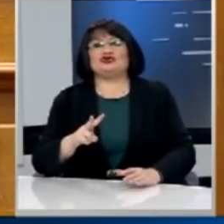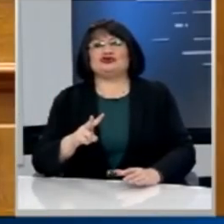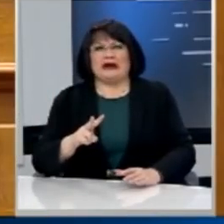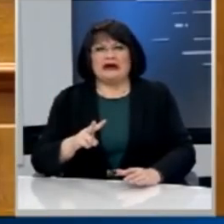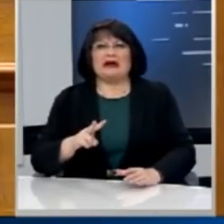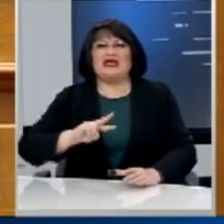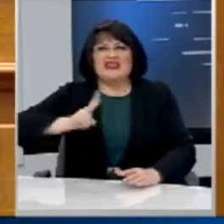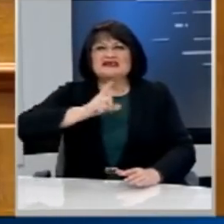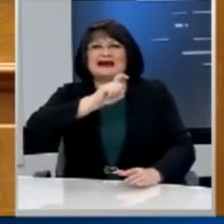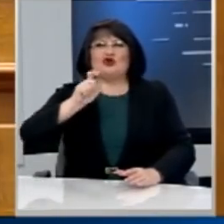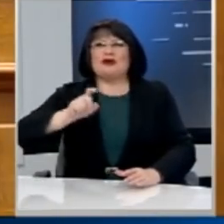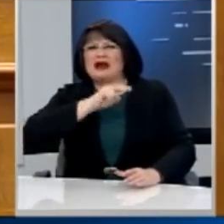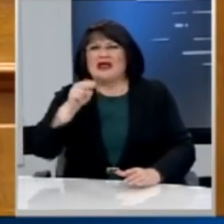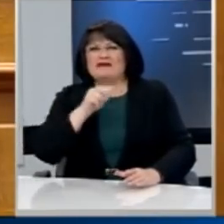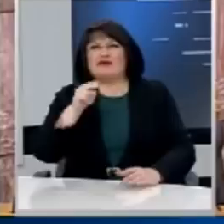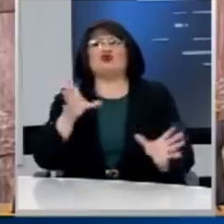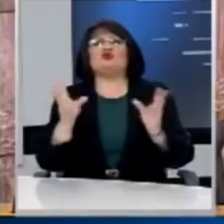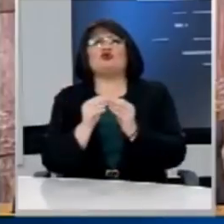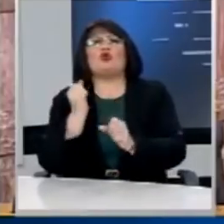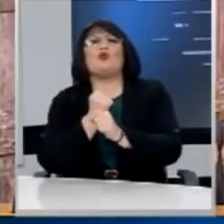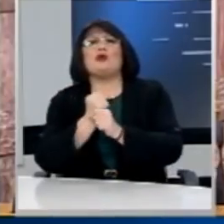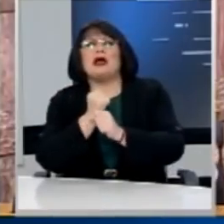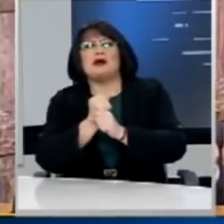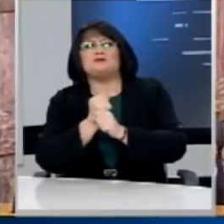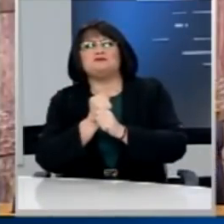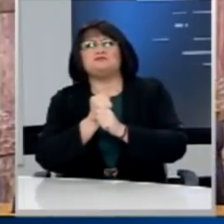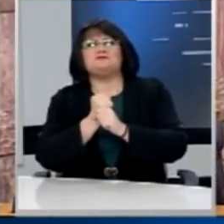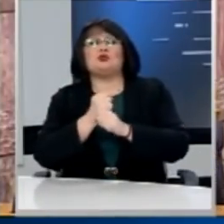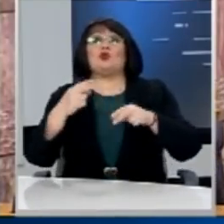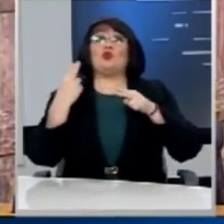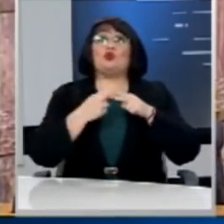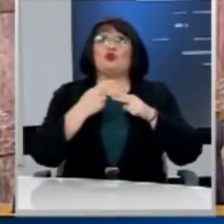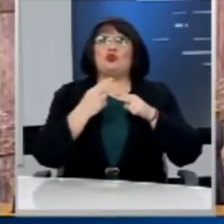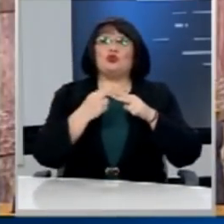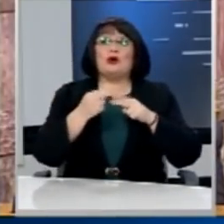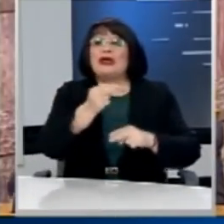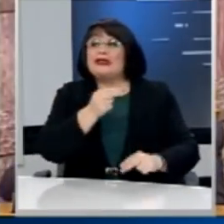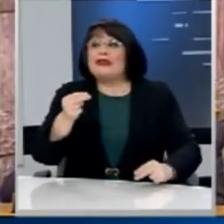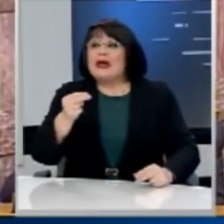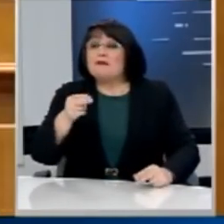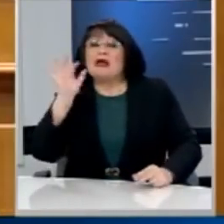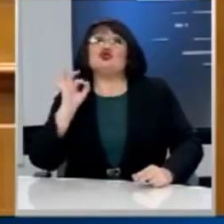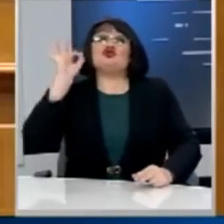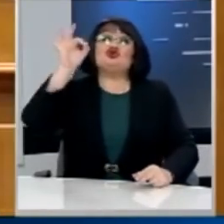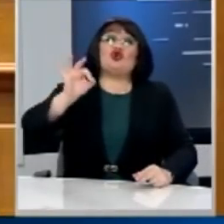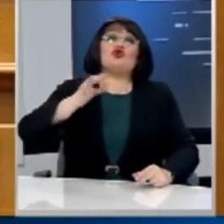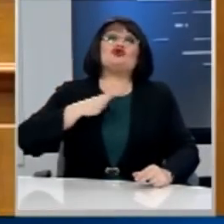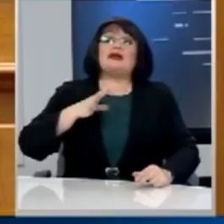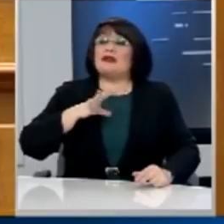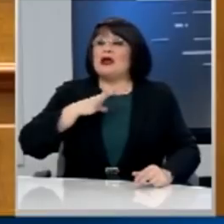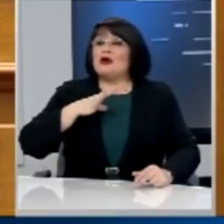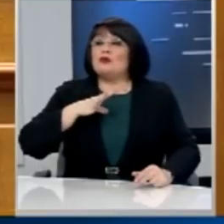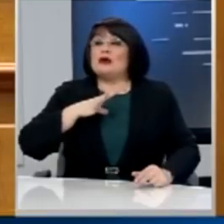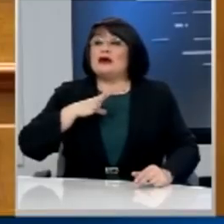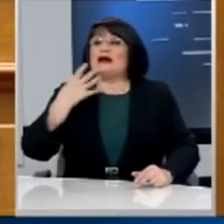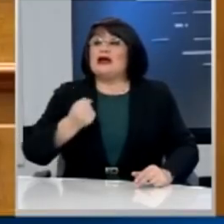δισεκατομμύρια ευρώ, ενώ στην απασχόληση, ίσως τον πιο κρίσιμο δίκτυο. Ο στόχος μας είναι να